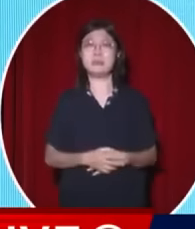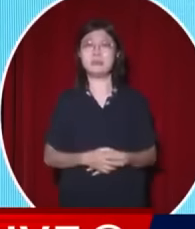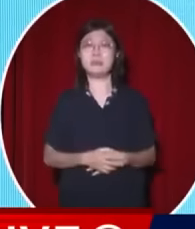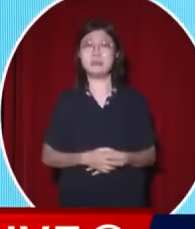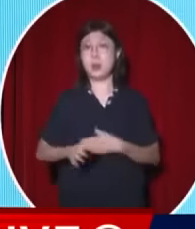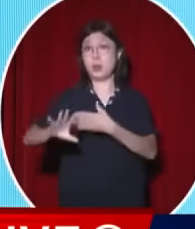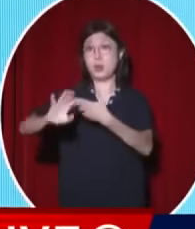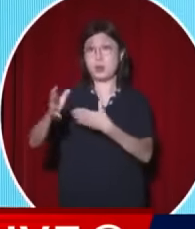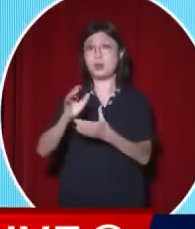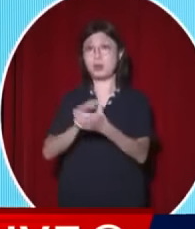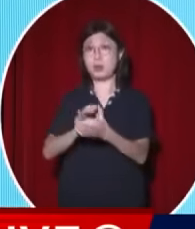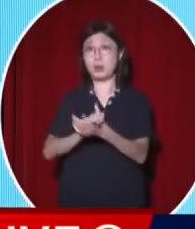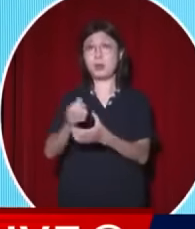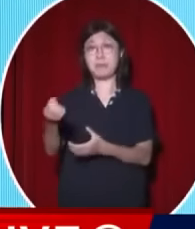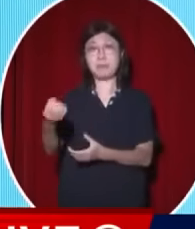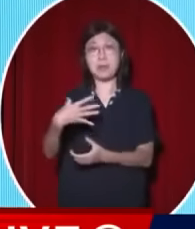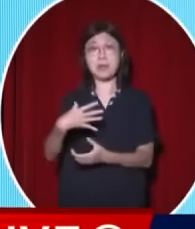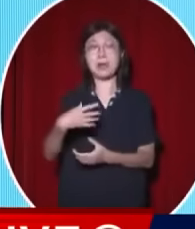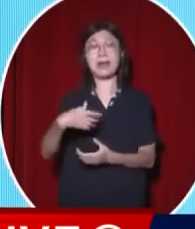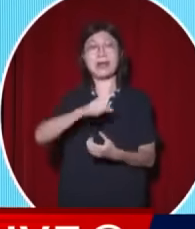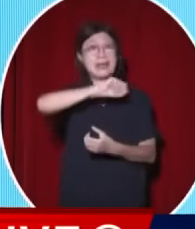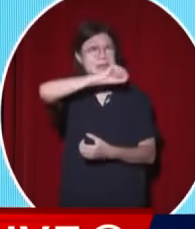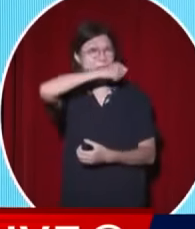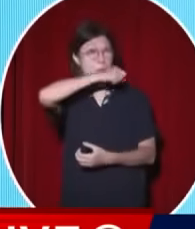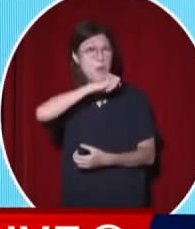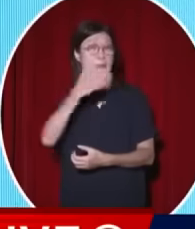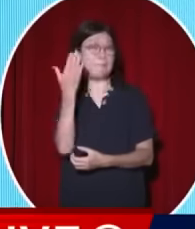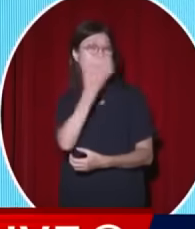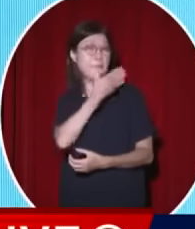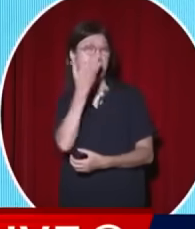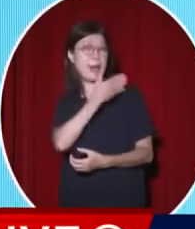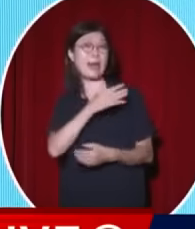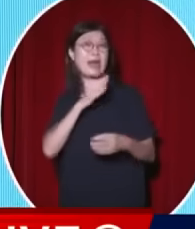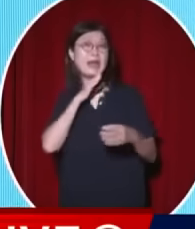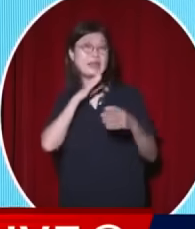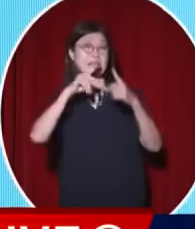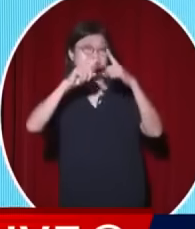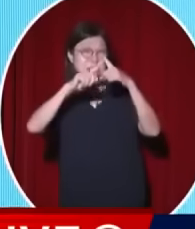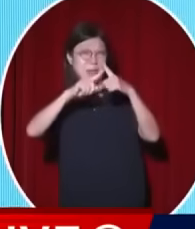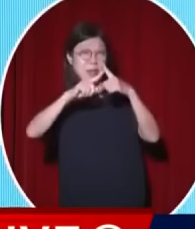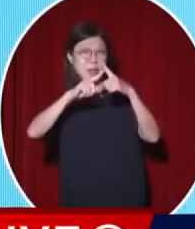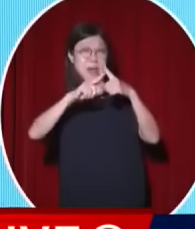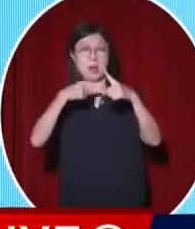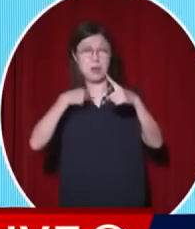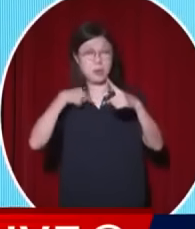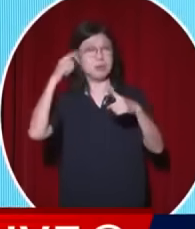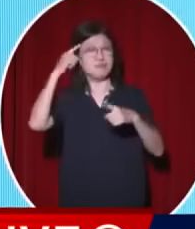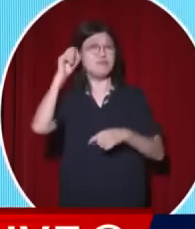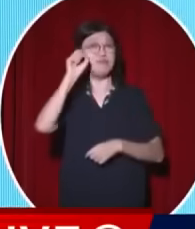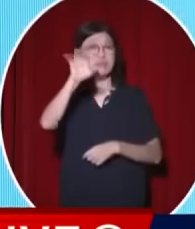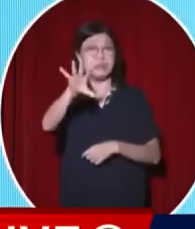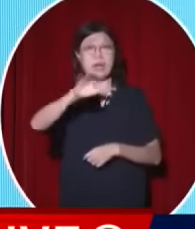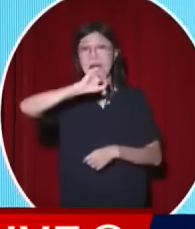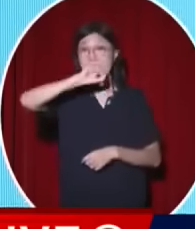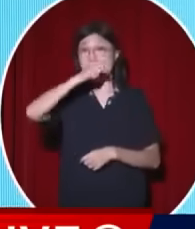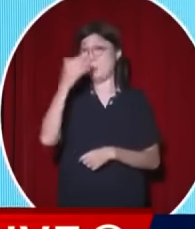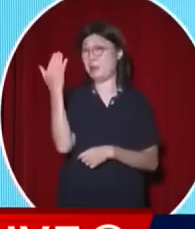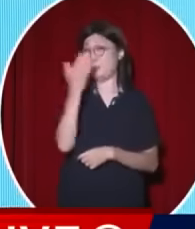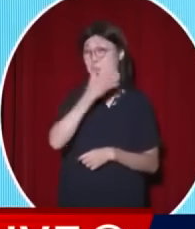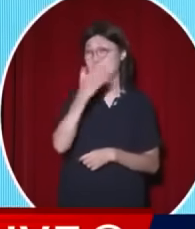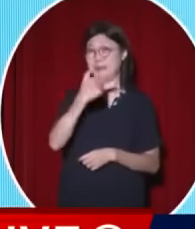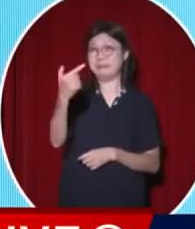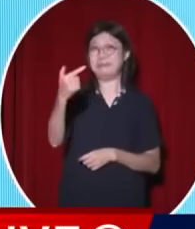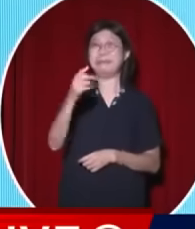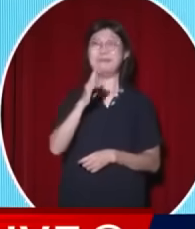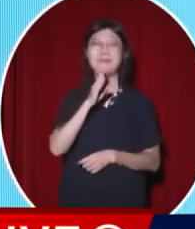外国朋友说，台湾最美的风景是人，但我更想说，台湾最美的